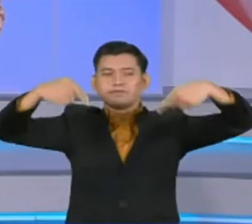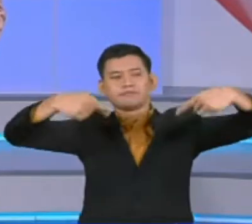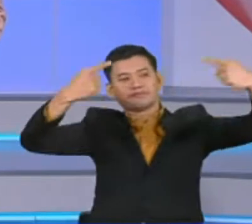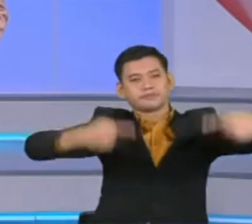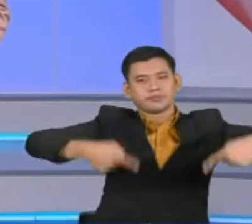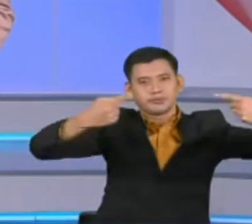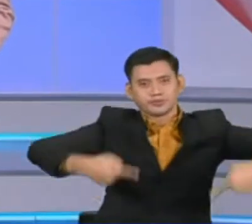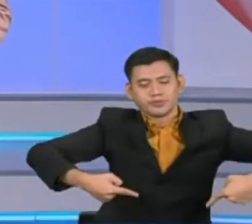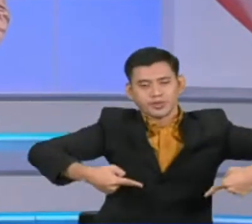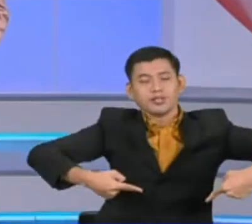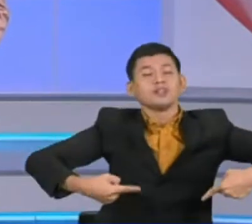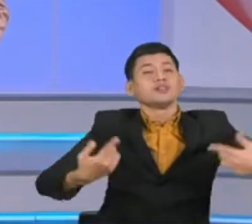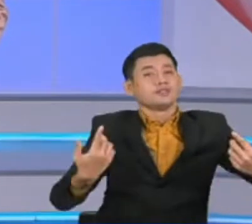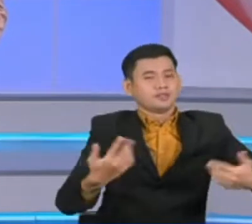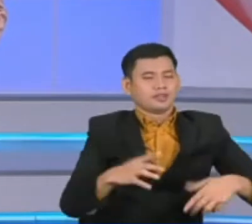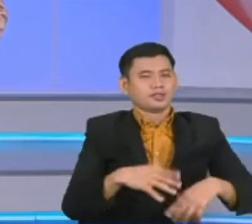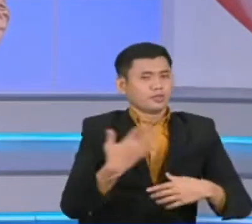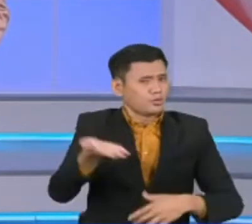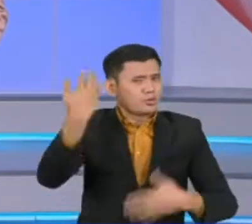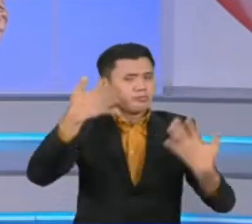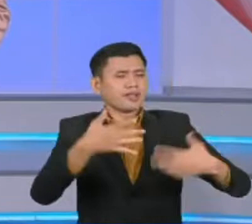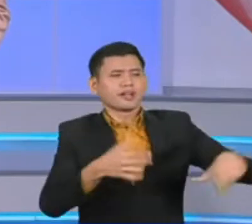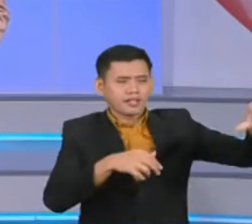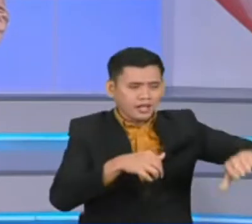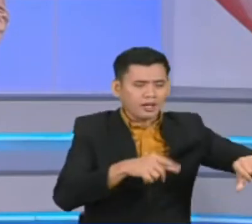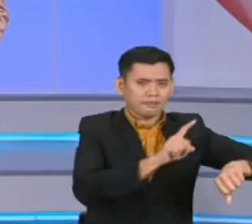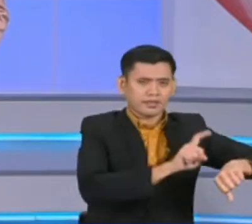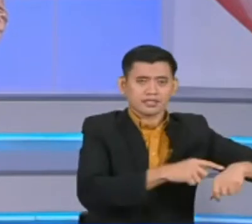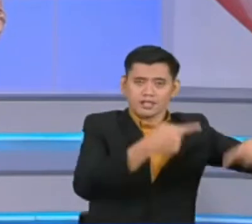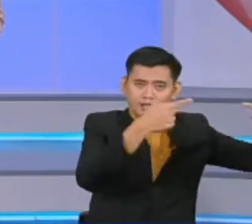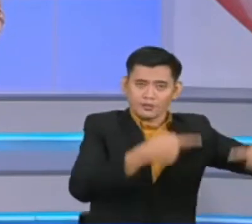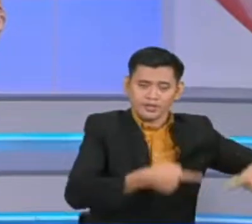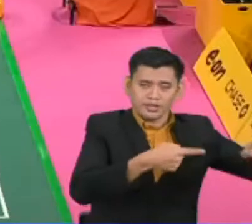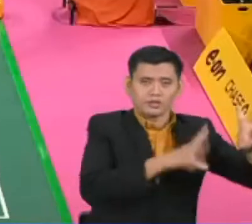edisi 2018 di Gold Coast, Australia.